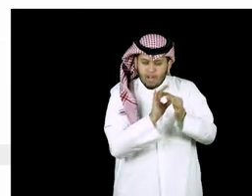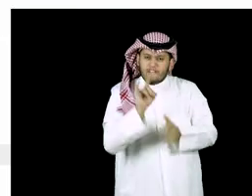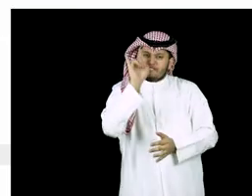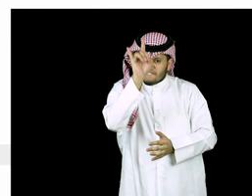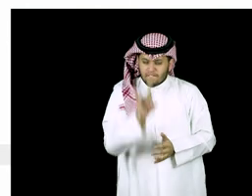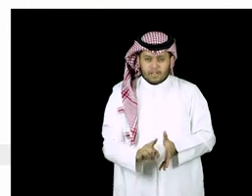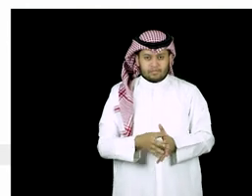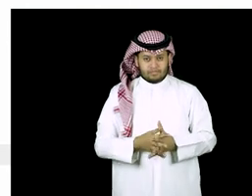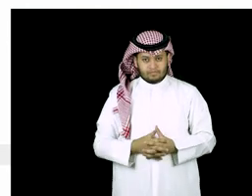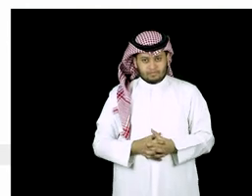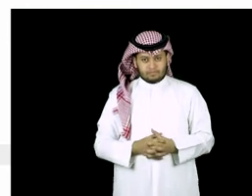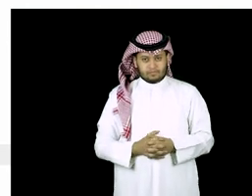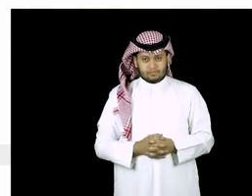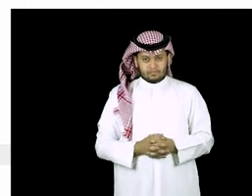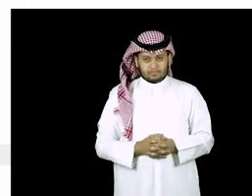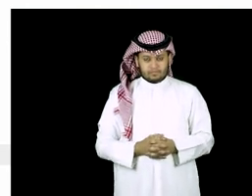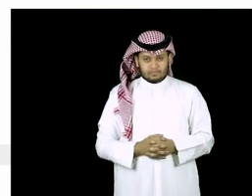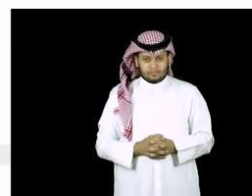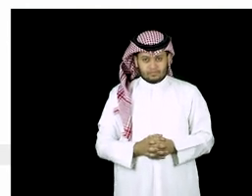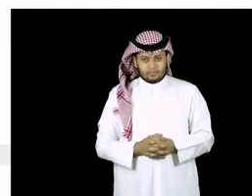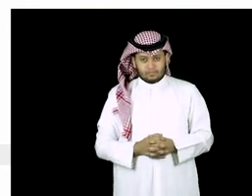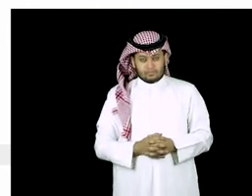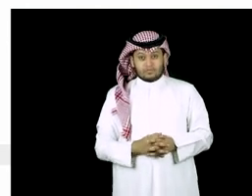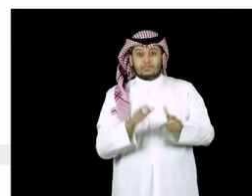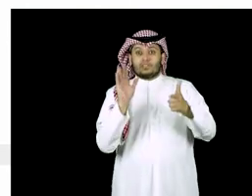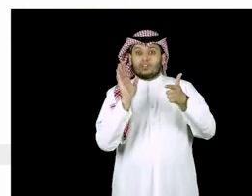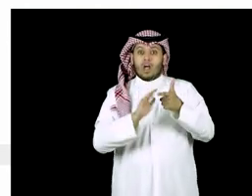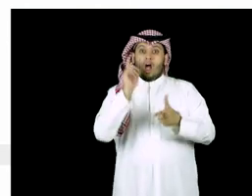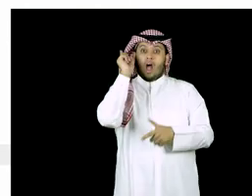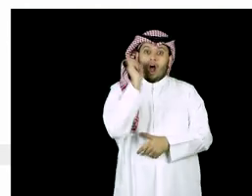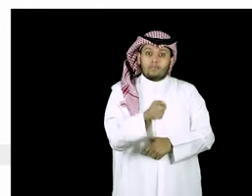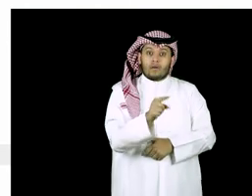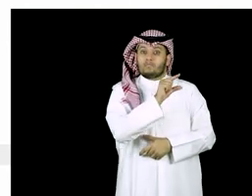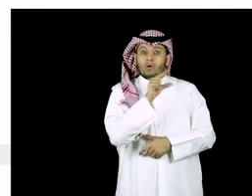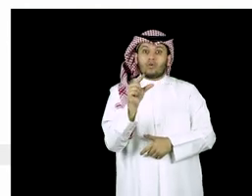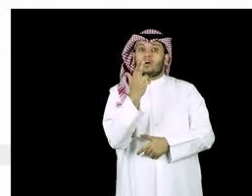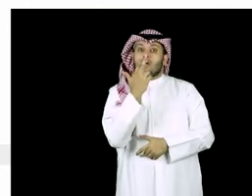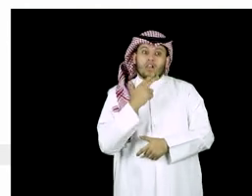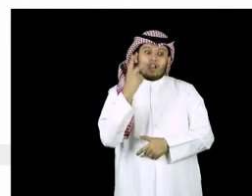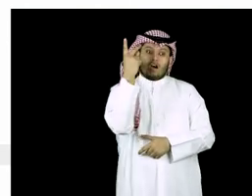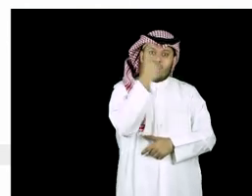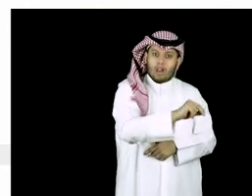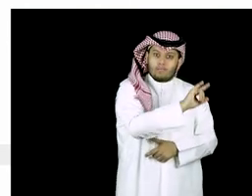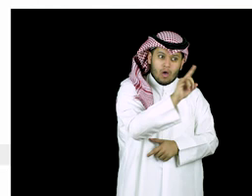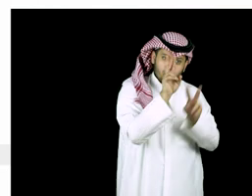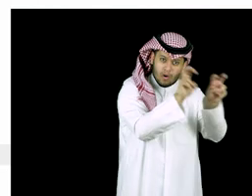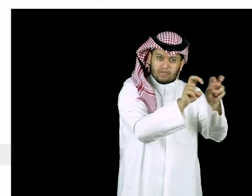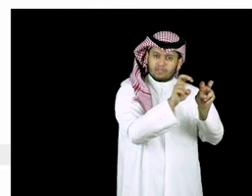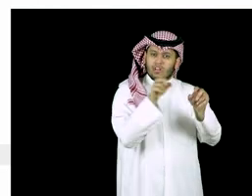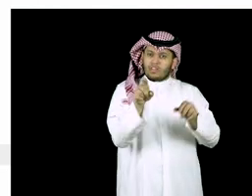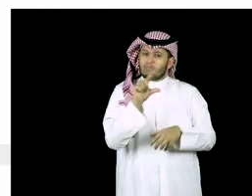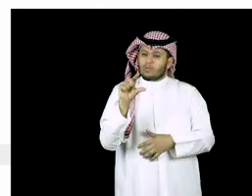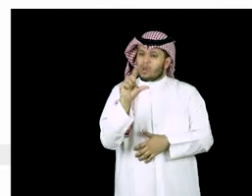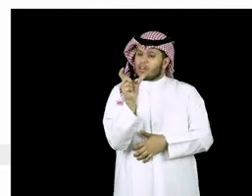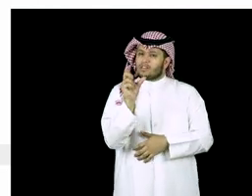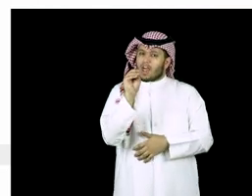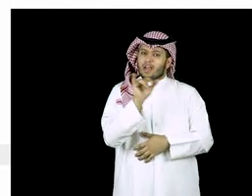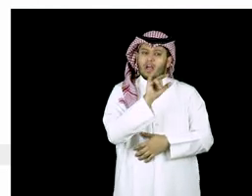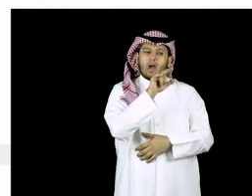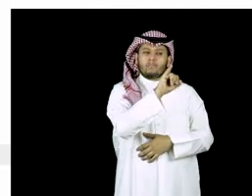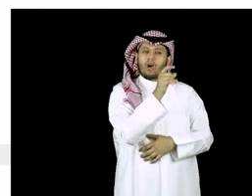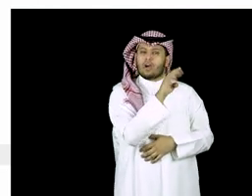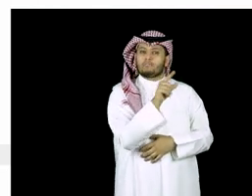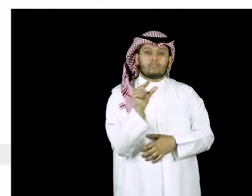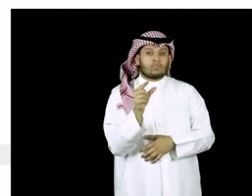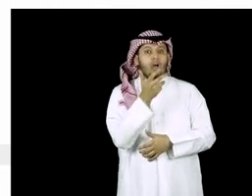وجه. في مجال الأمر بالمعروف والنهي عن المنكر: الأمر بالمعروف والنهي عن المنكر